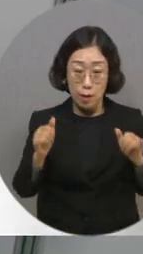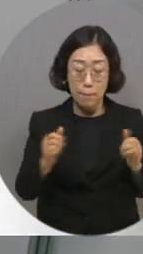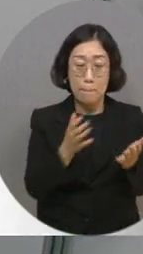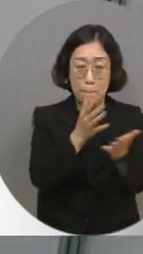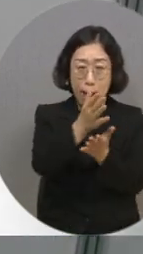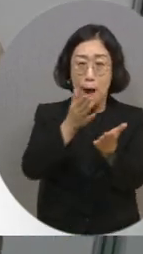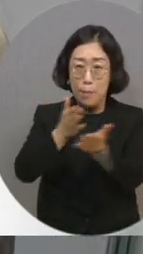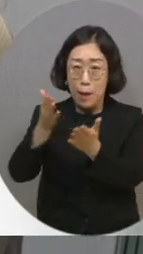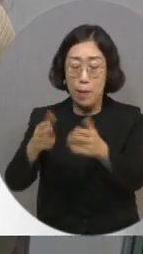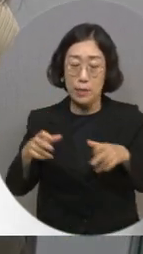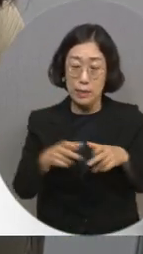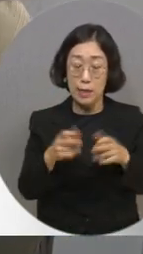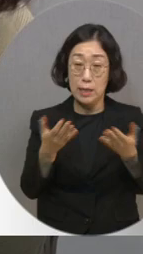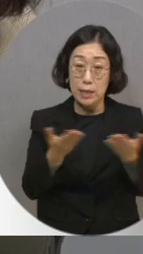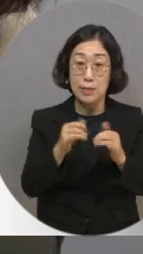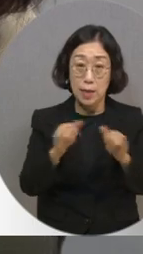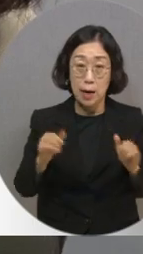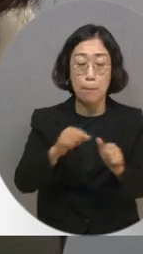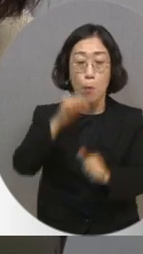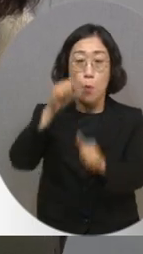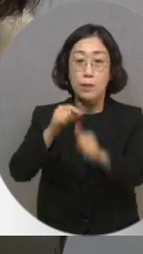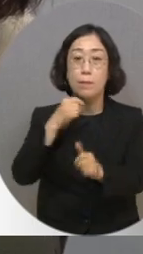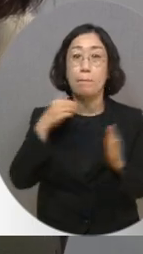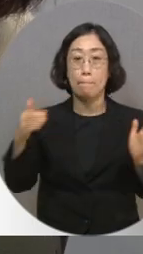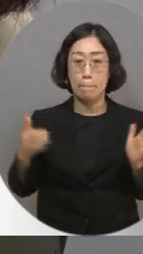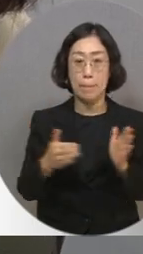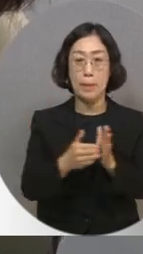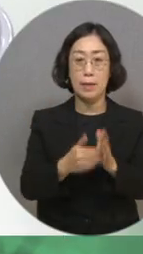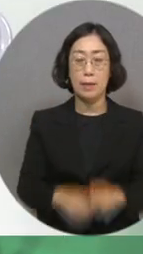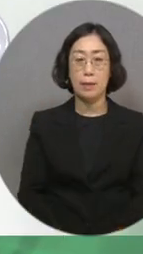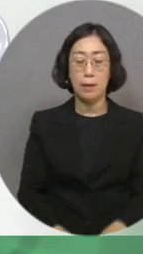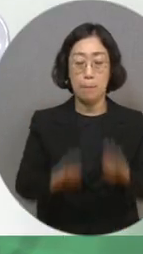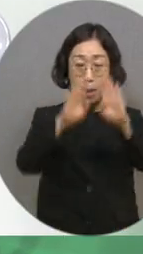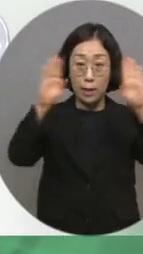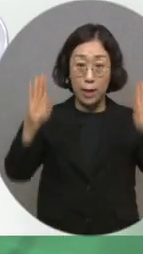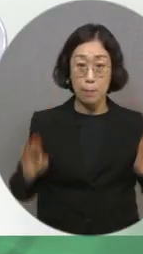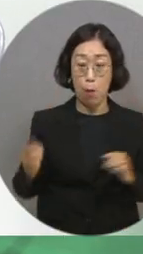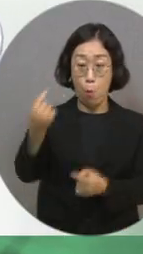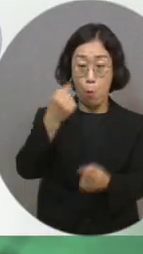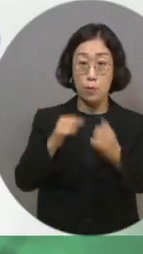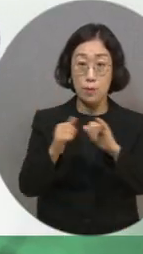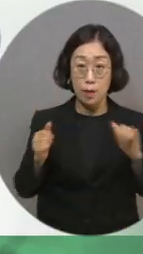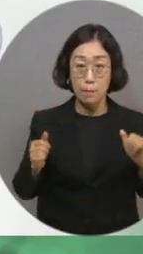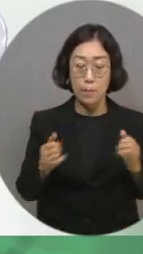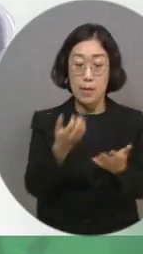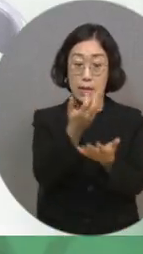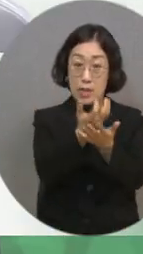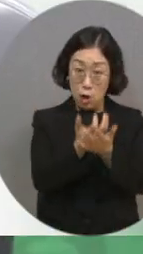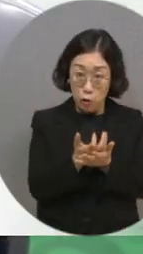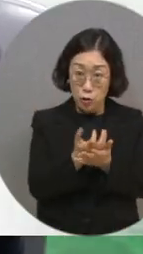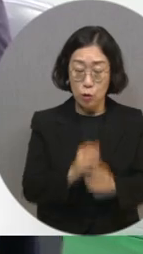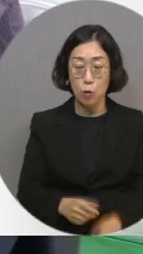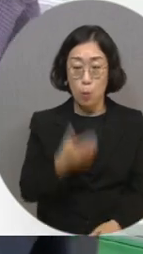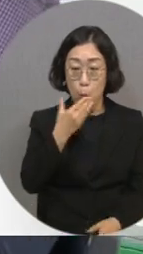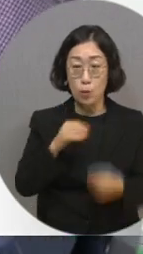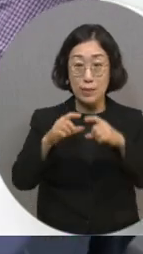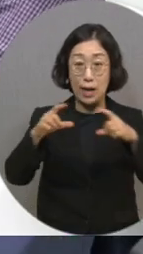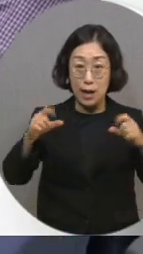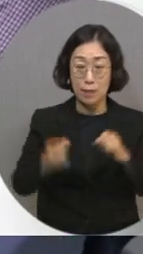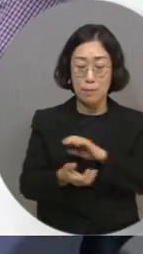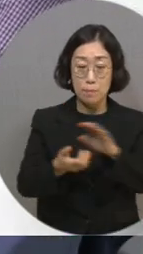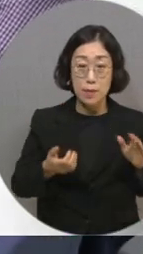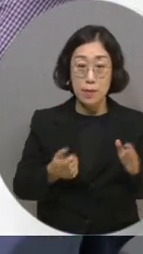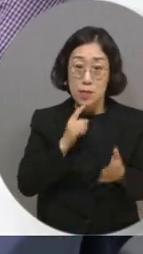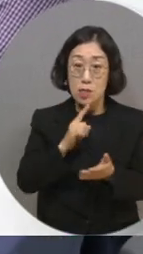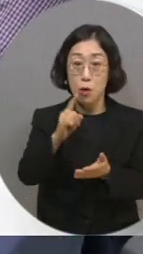직군에서 장애인 인력을 모집했습니다. 박람회 방문객은 이력서와 복지카드를 지참해 사전 신청